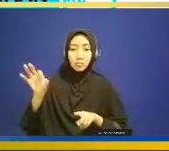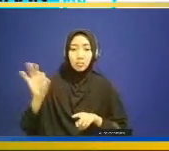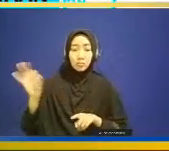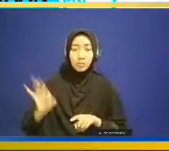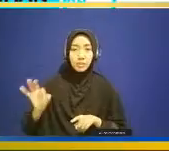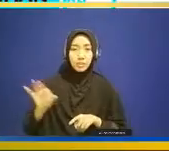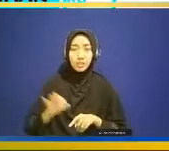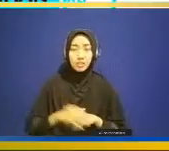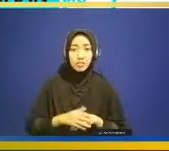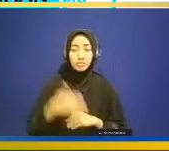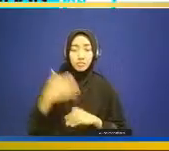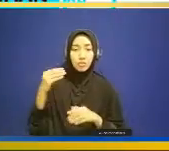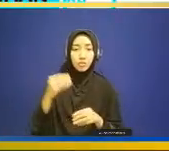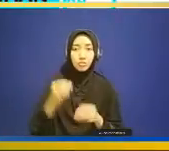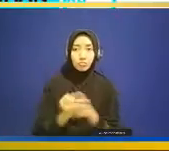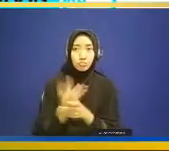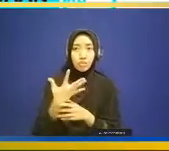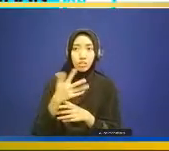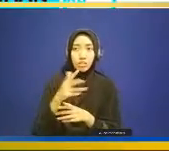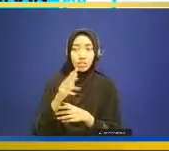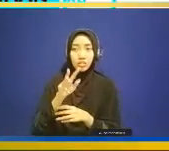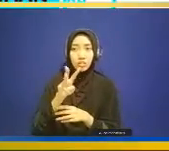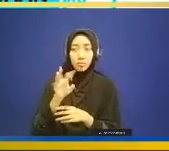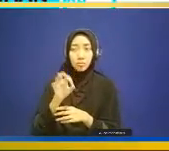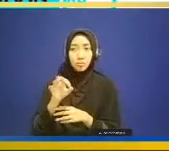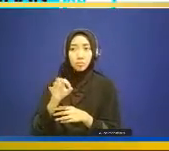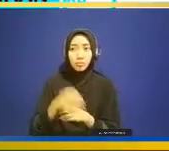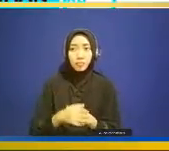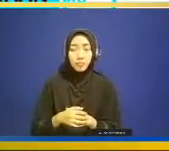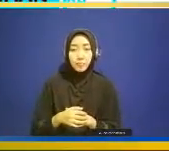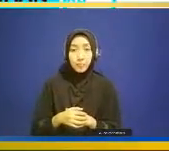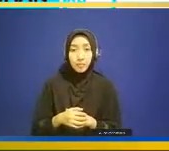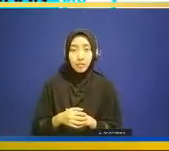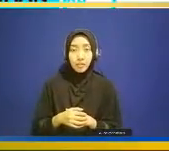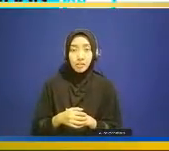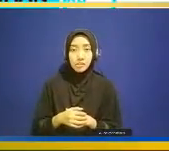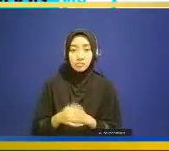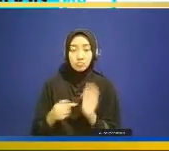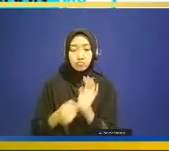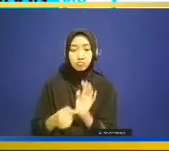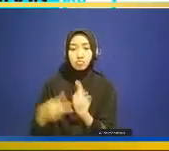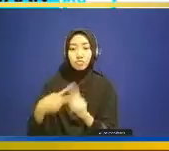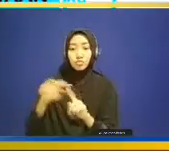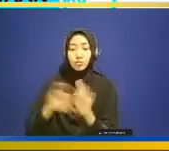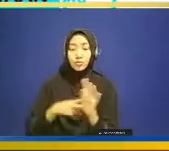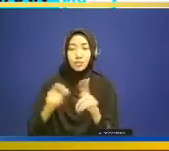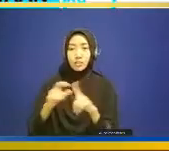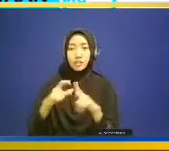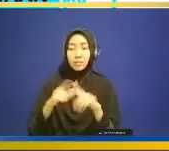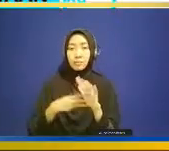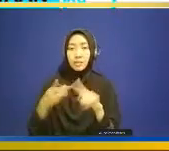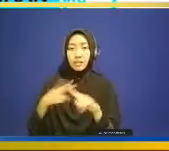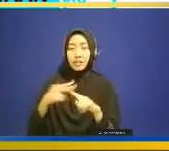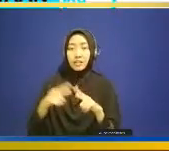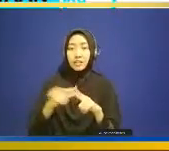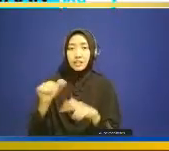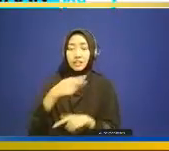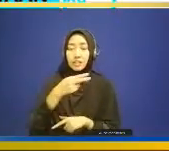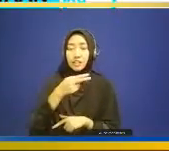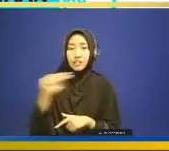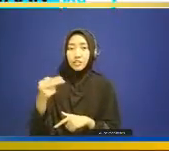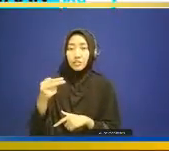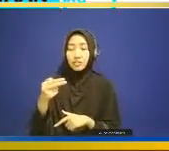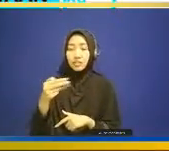as 10-tahun disekitar 6,8 persen ini mencerminkan pun sekitar ekonomi Indonesia dan juga